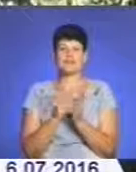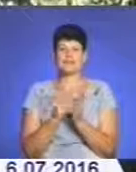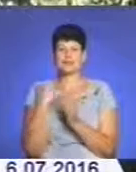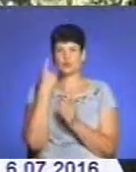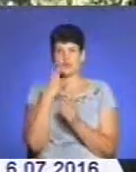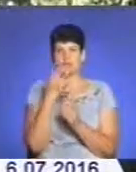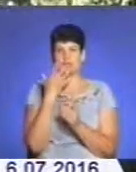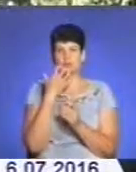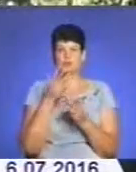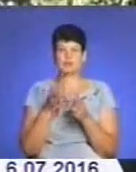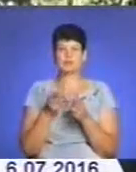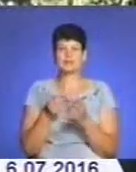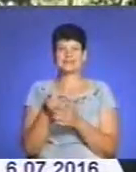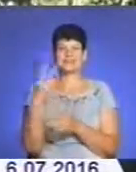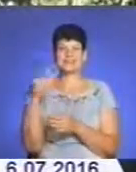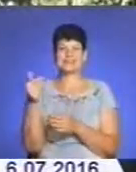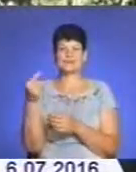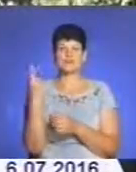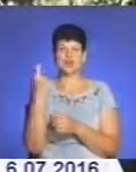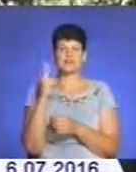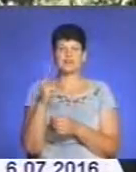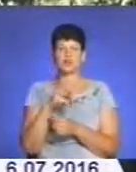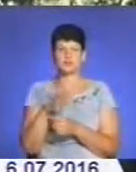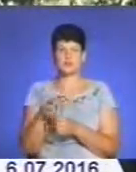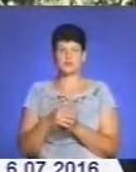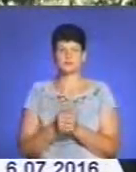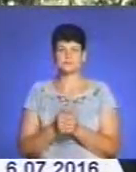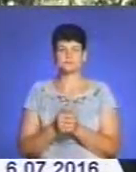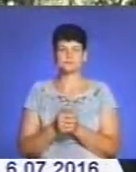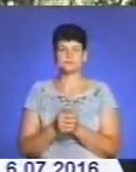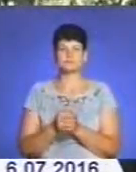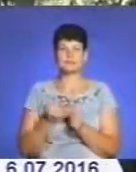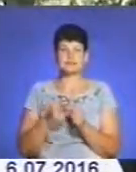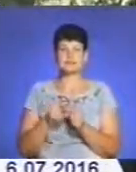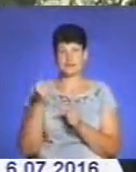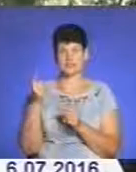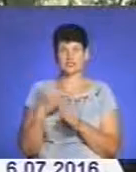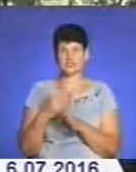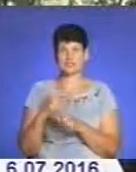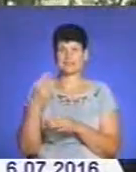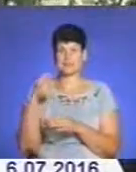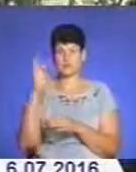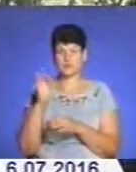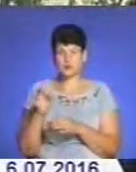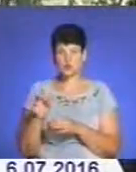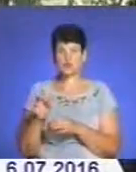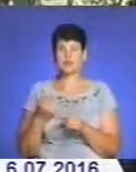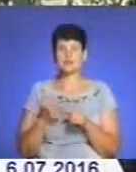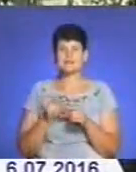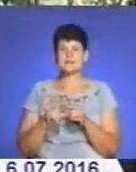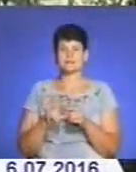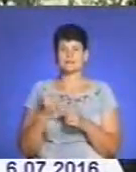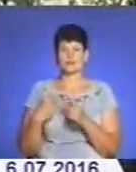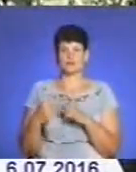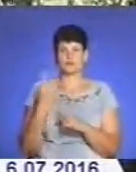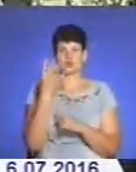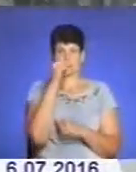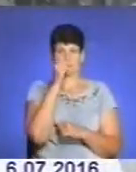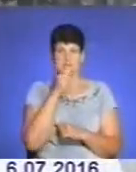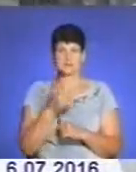по 30 гривень з одного квадратного метра. Це їхня частка 30%, але їм це окупилося за 4